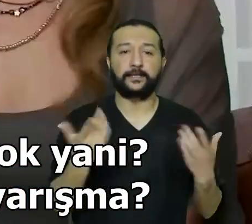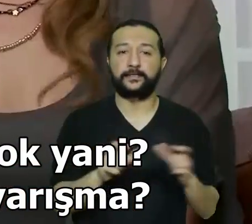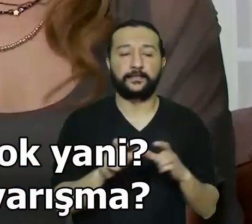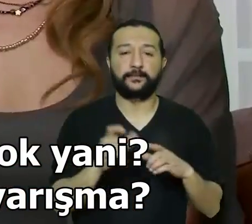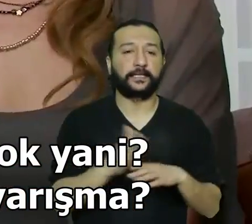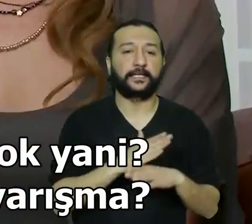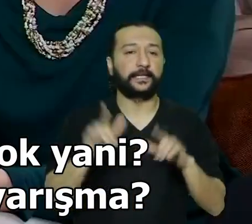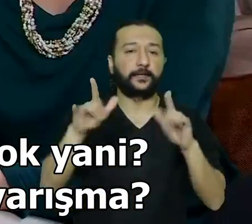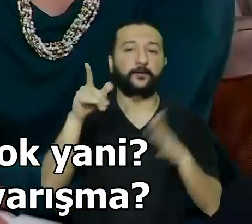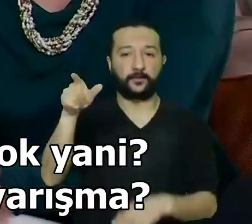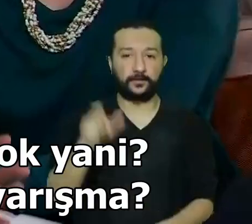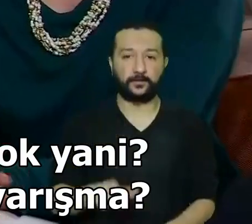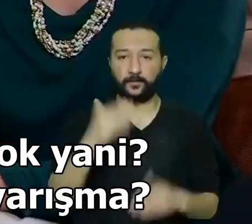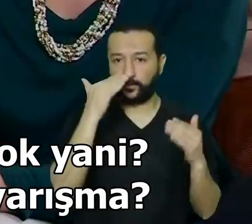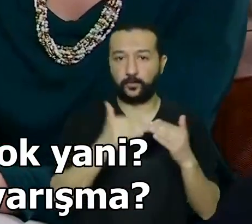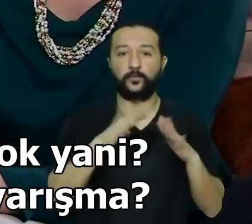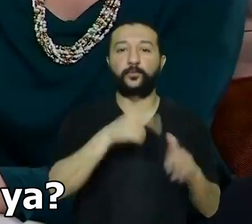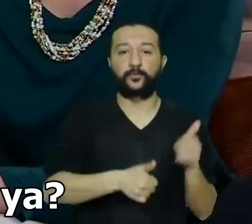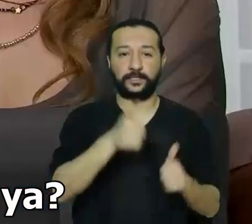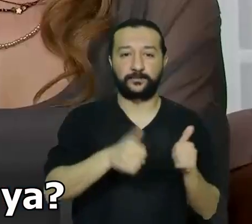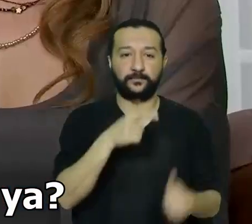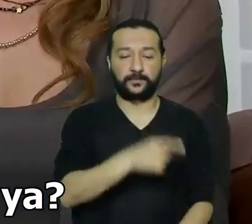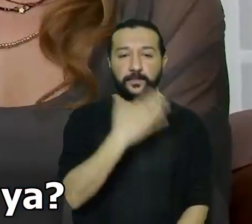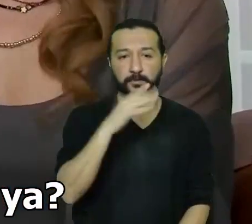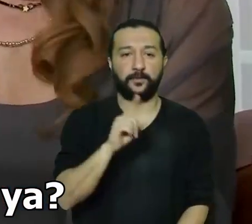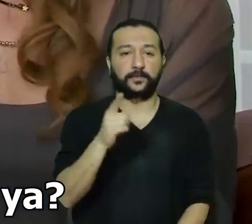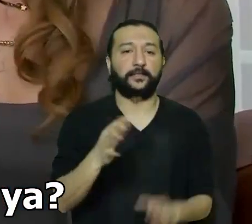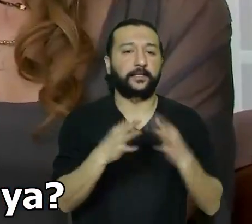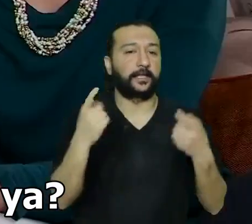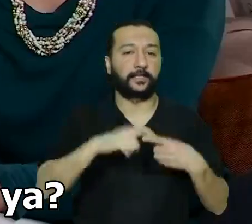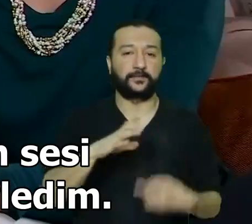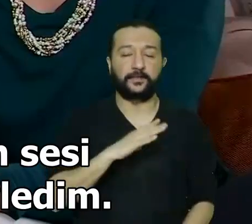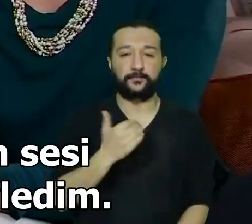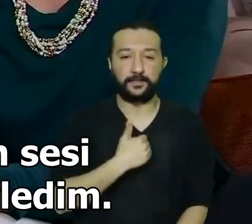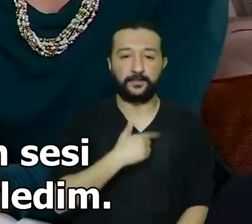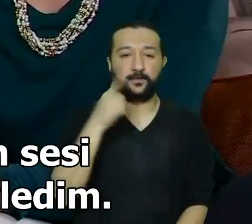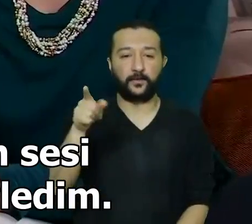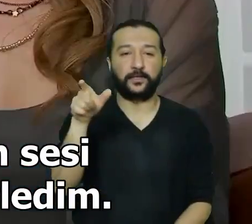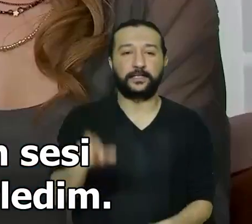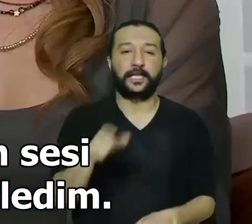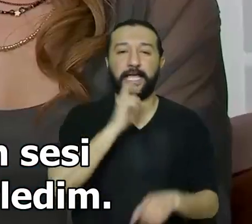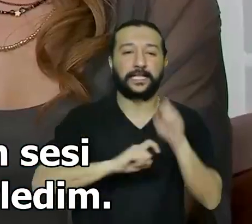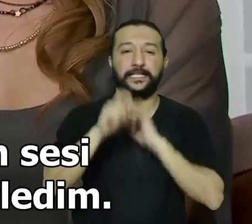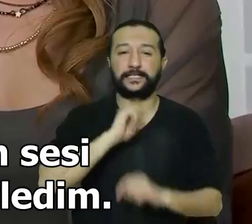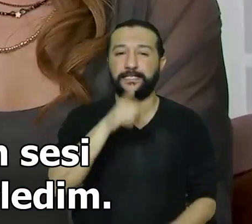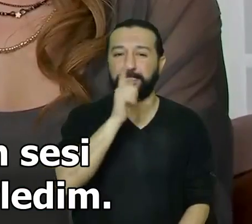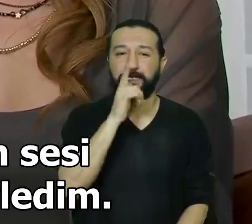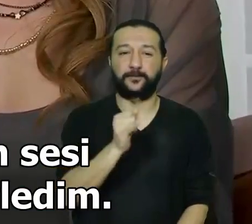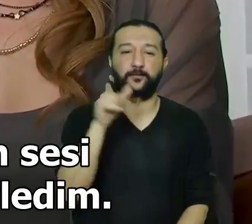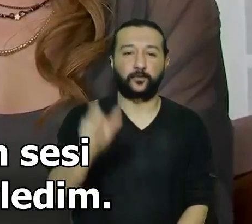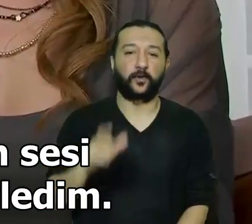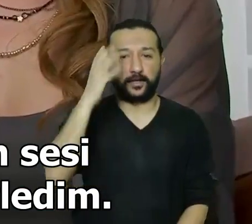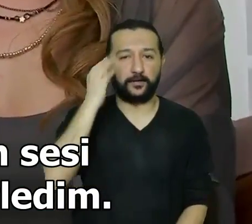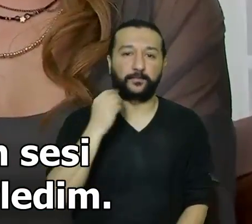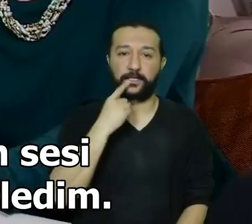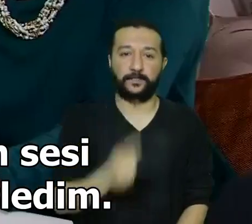Serpçim? Neden gerek yok? Yani onların klasına uymuyor mu bu yarışma? Yok hayatım, ne alakası var ya? Ben onlar beceremez. Yani onların sesi de çok kötüdür. O